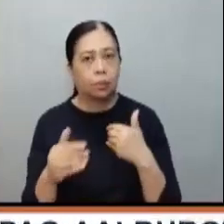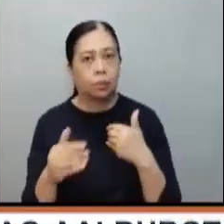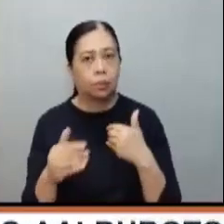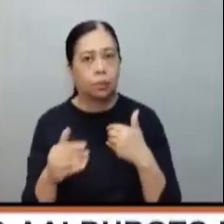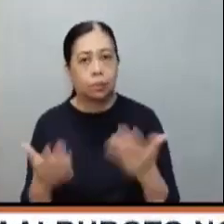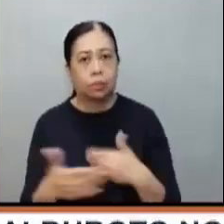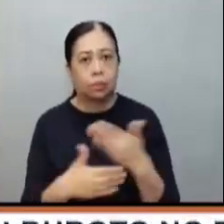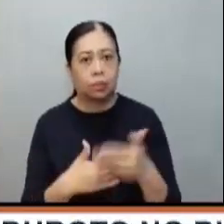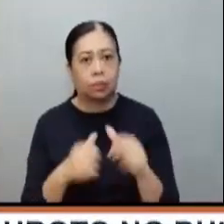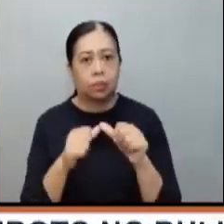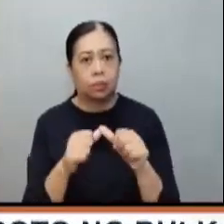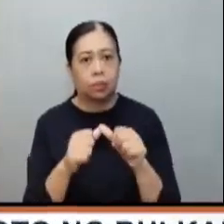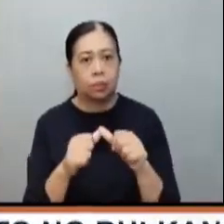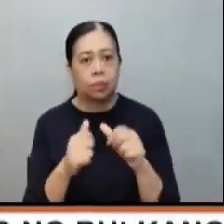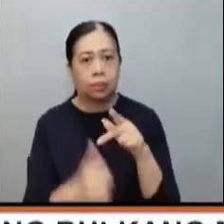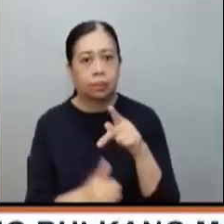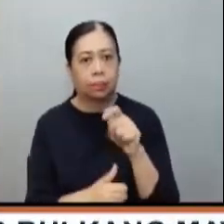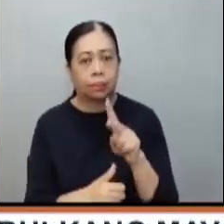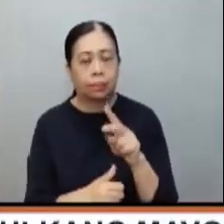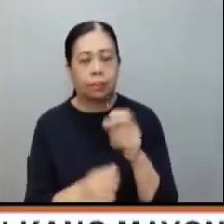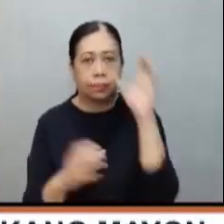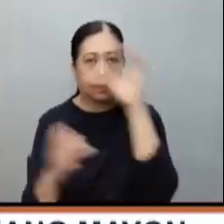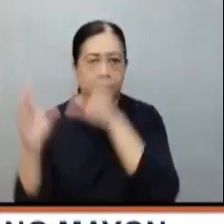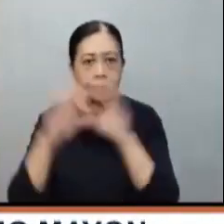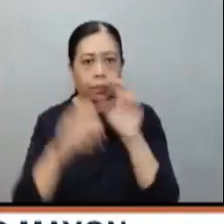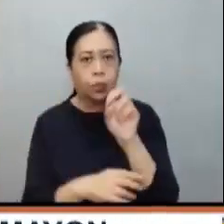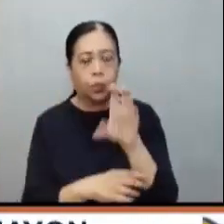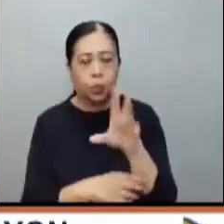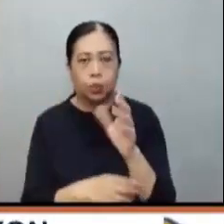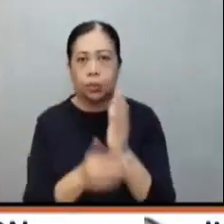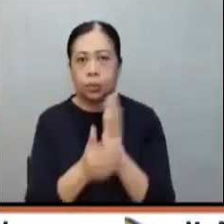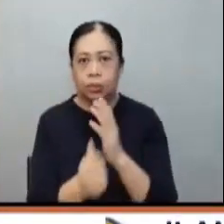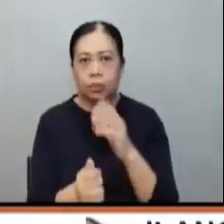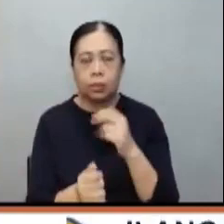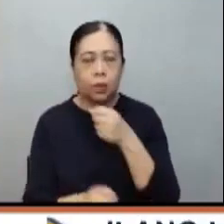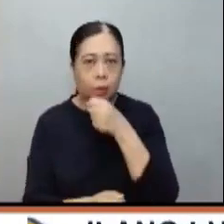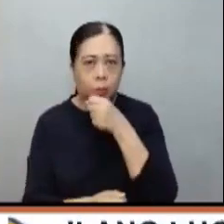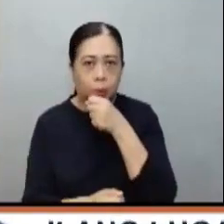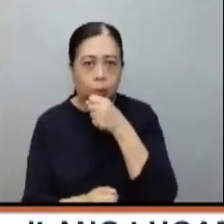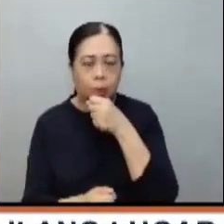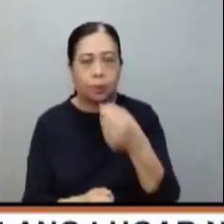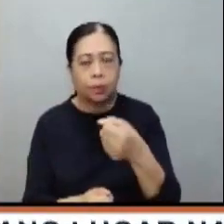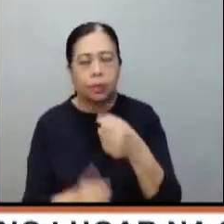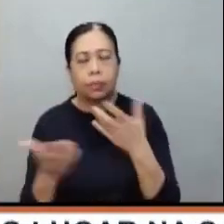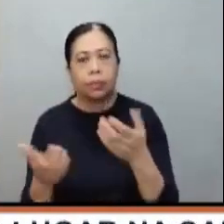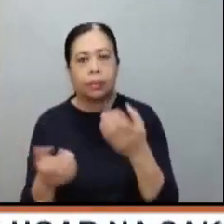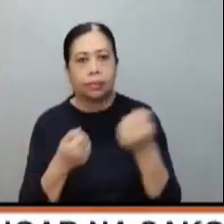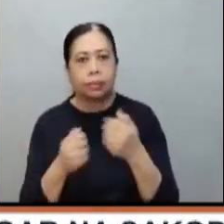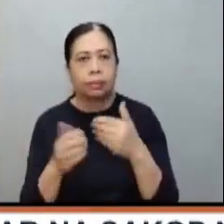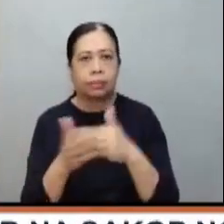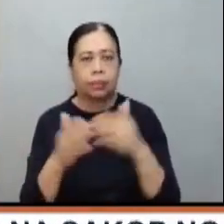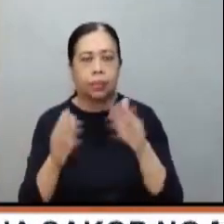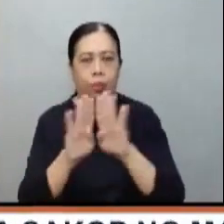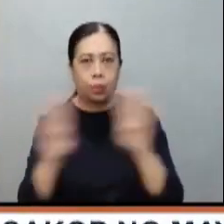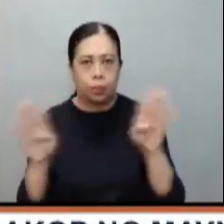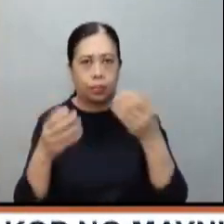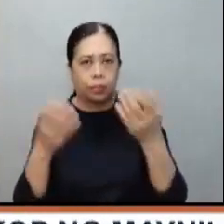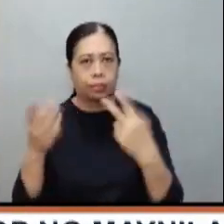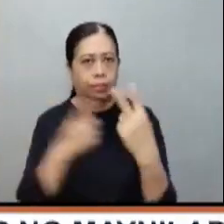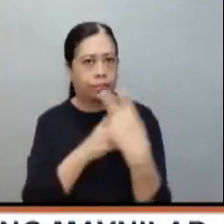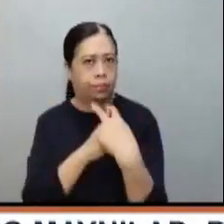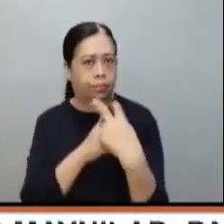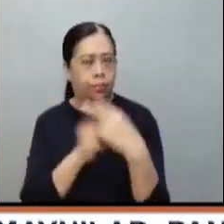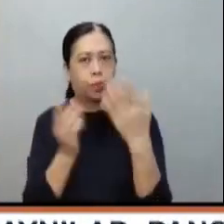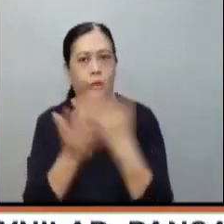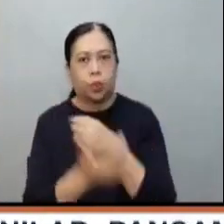Nagpapatuloy po ang ating PTV sa paghahanap ng mga bagong talento at giorno. Inaanyayahan po namin kayo sa series ng Open Editions para sa mga bagong reporter, host